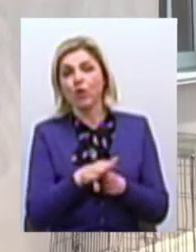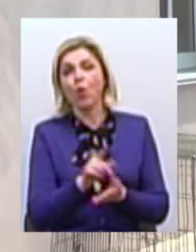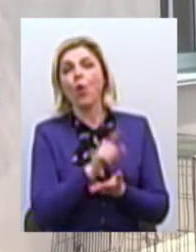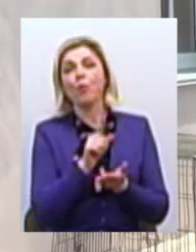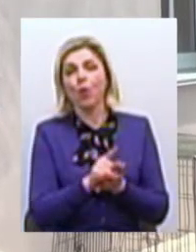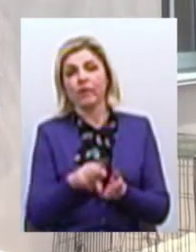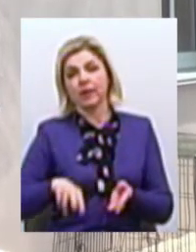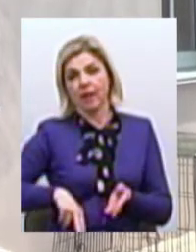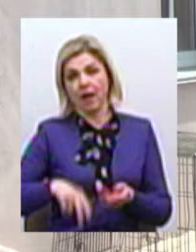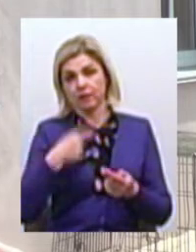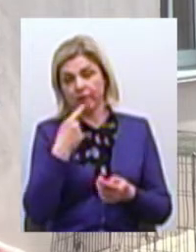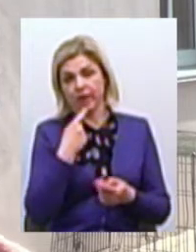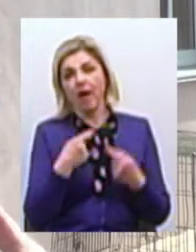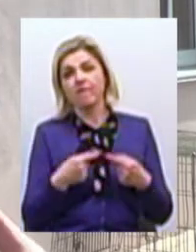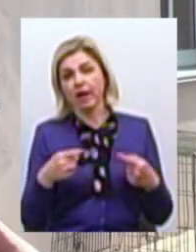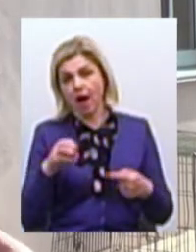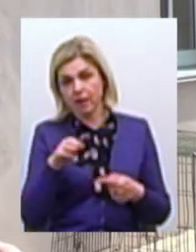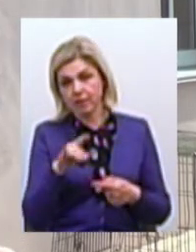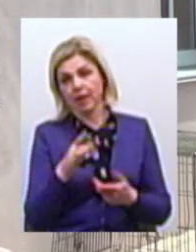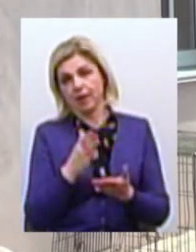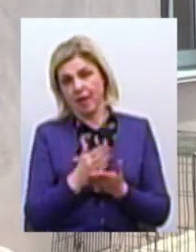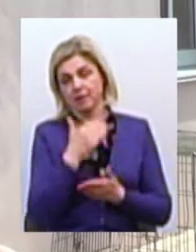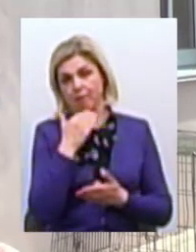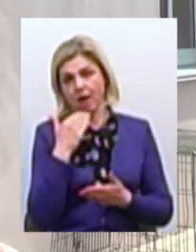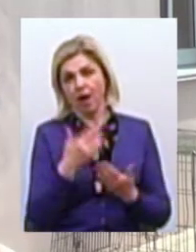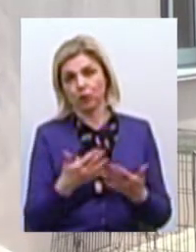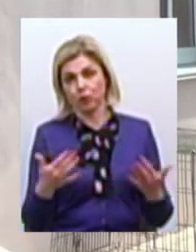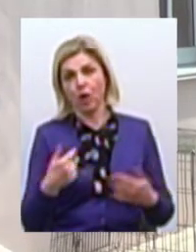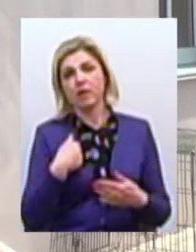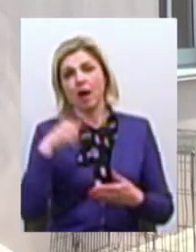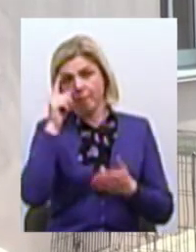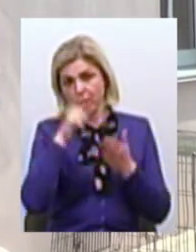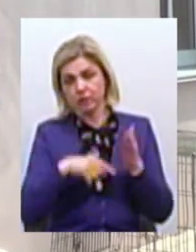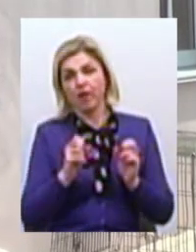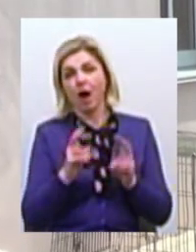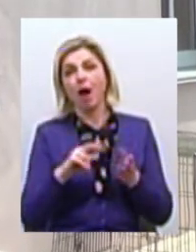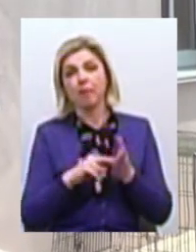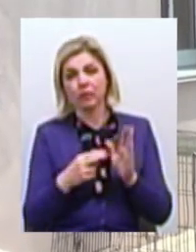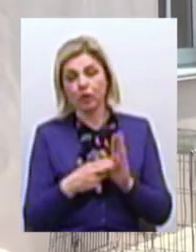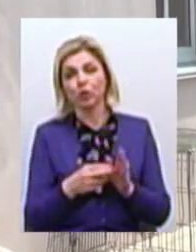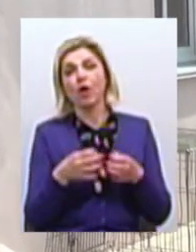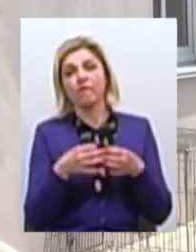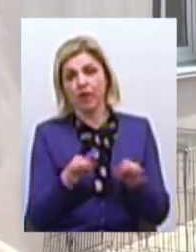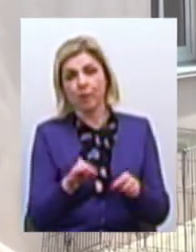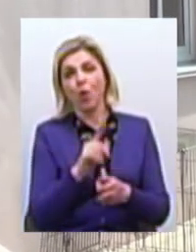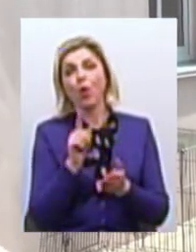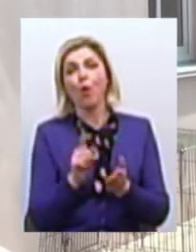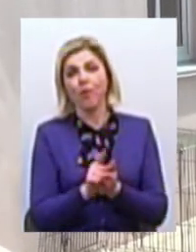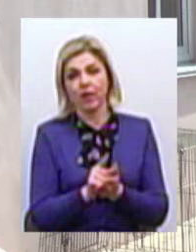обов'язки директора, каже, варіантів є багато. Я сподіваюся, що ми їх, як і планується, випустимо під